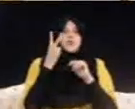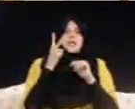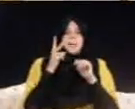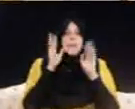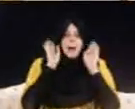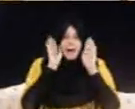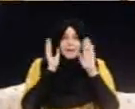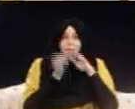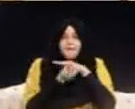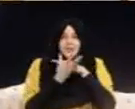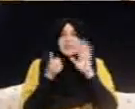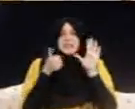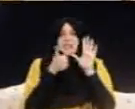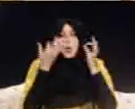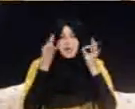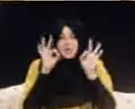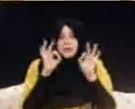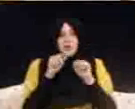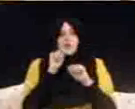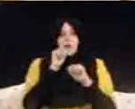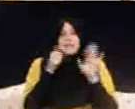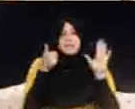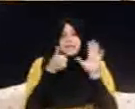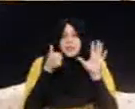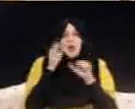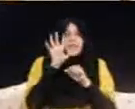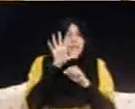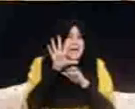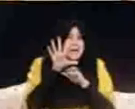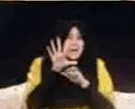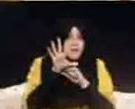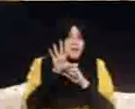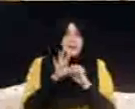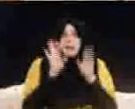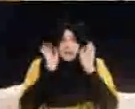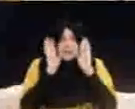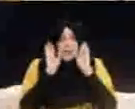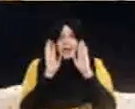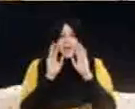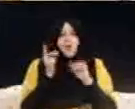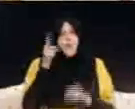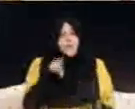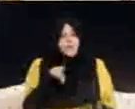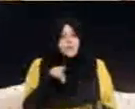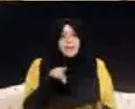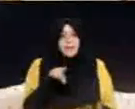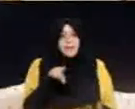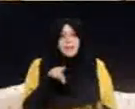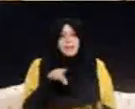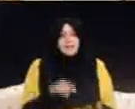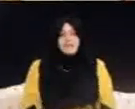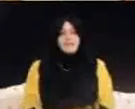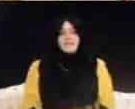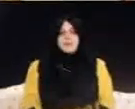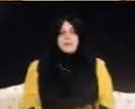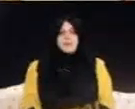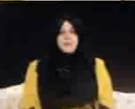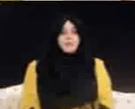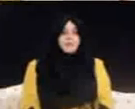الساعة 6:10، أنت الساعة 6:05 مثلا صلي الوتر نتاعك وتختمي